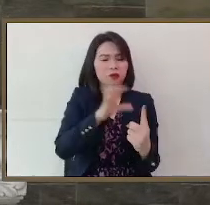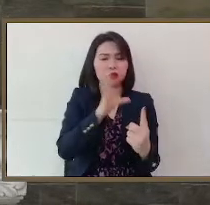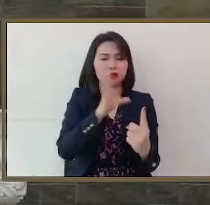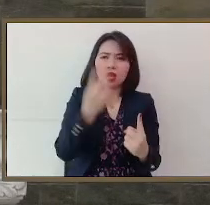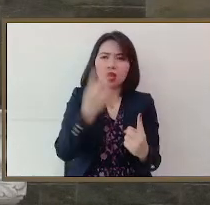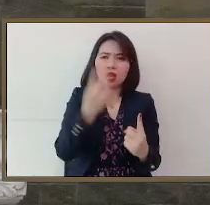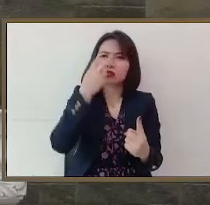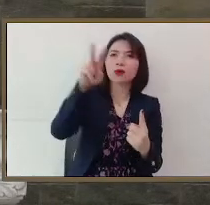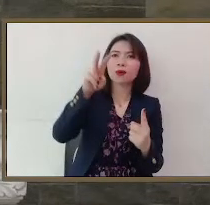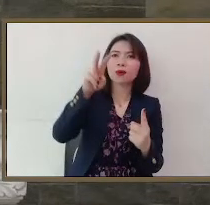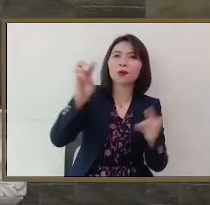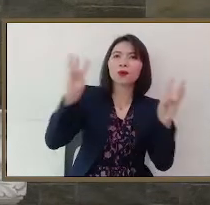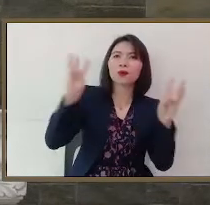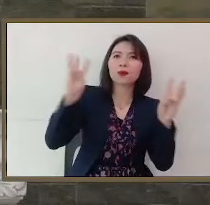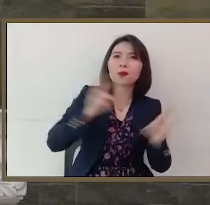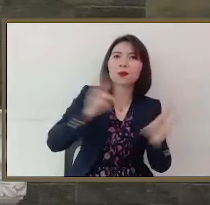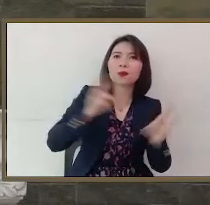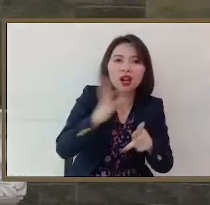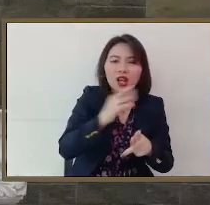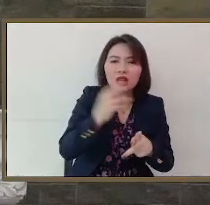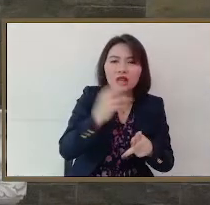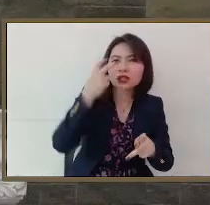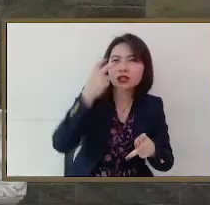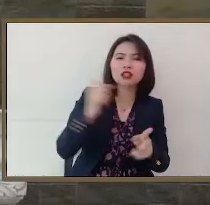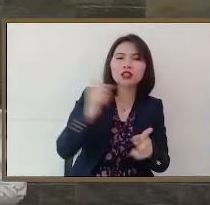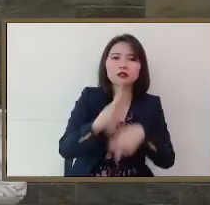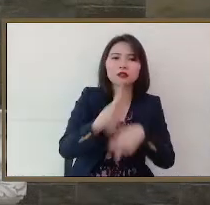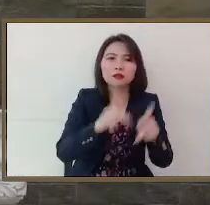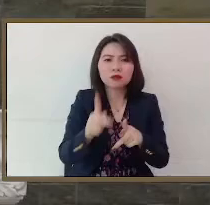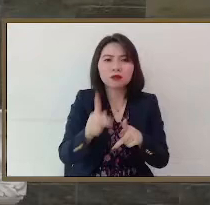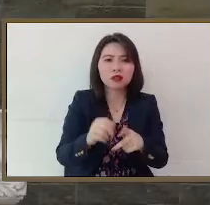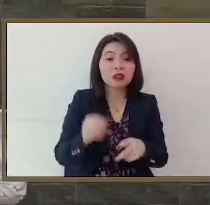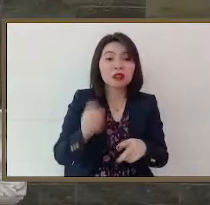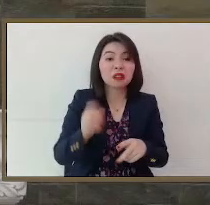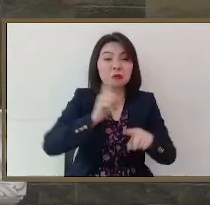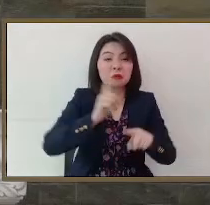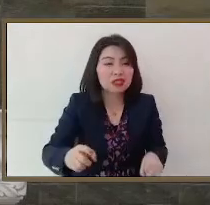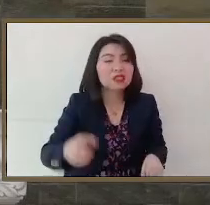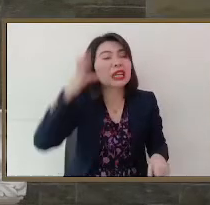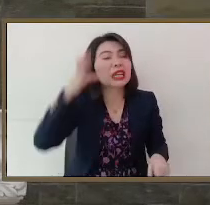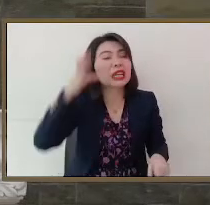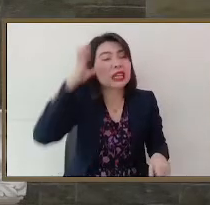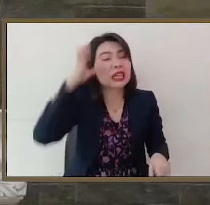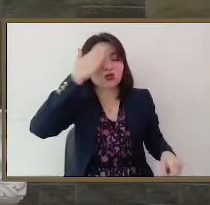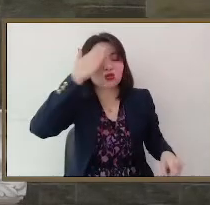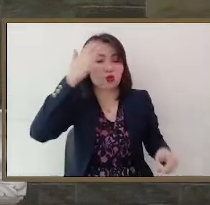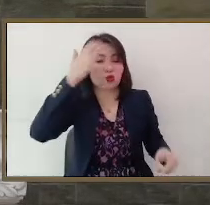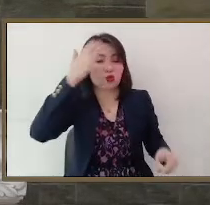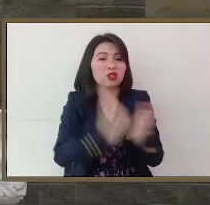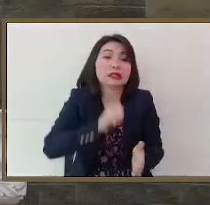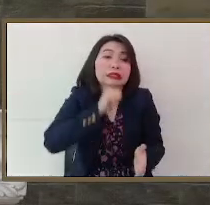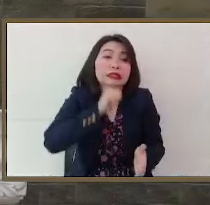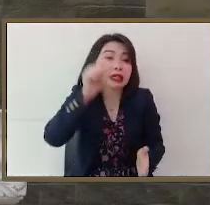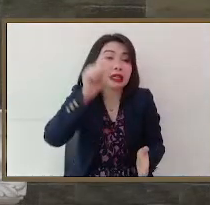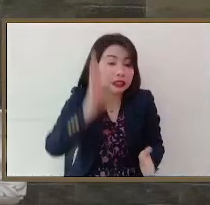Gusto lamang ng mga tao ngayon ay mapansin siya. Pero alam niya na hindi Diyos ang naglagay sa kanya doon.